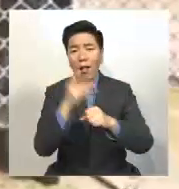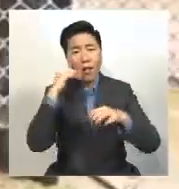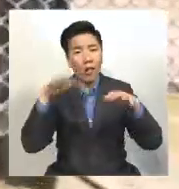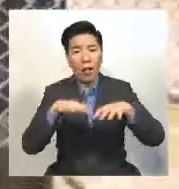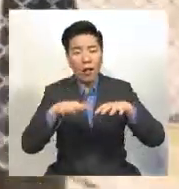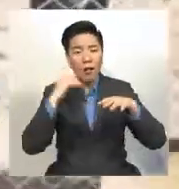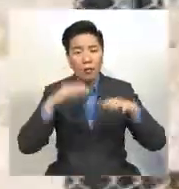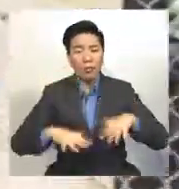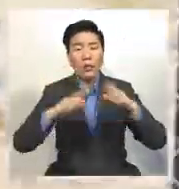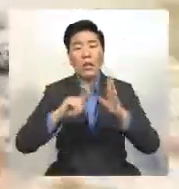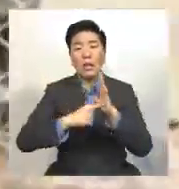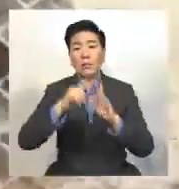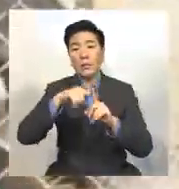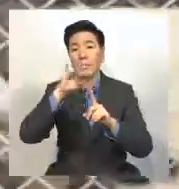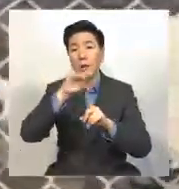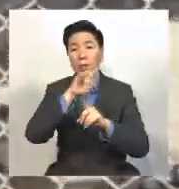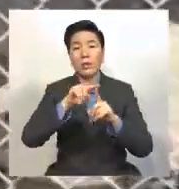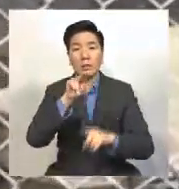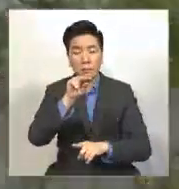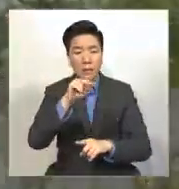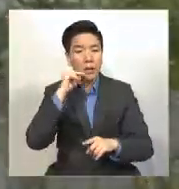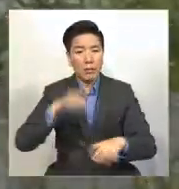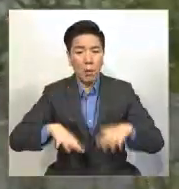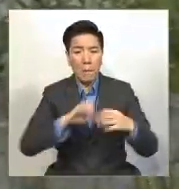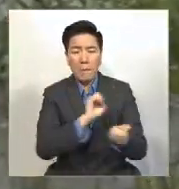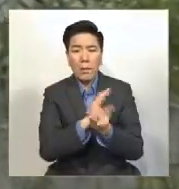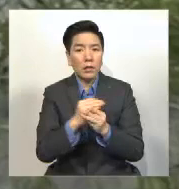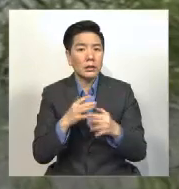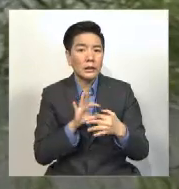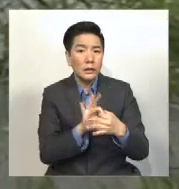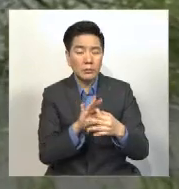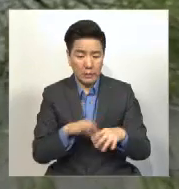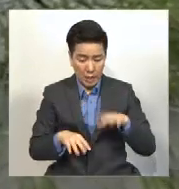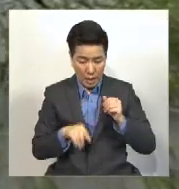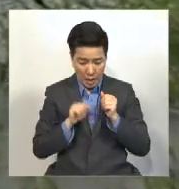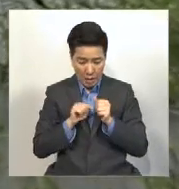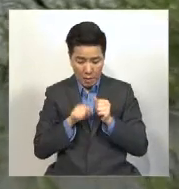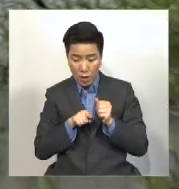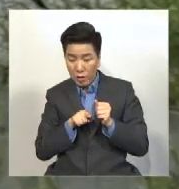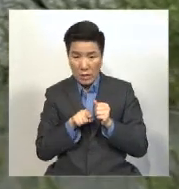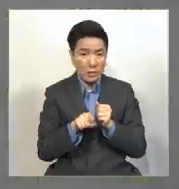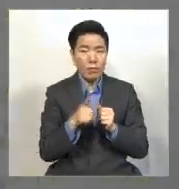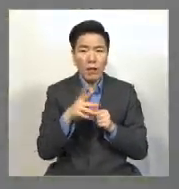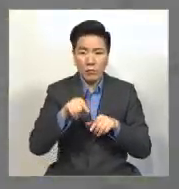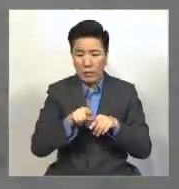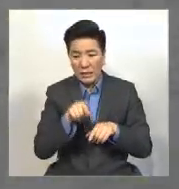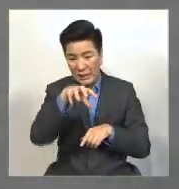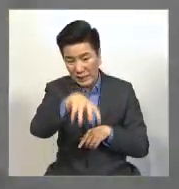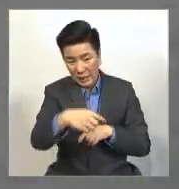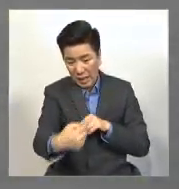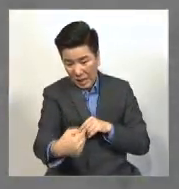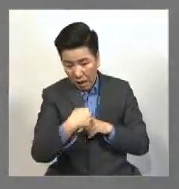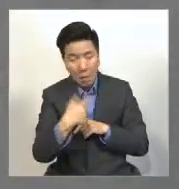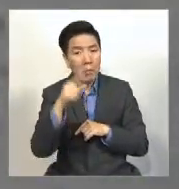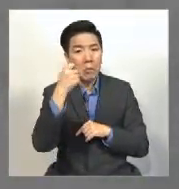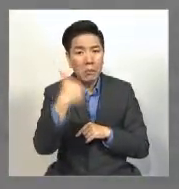าคมที่ผ่านมามีหลายหมู่บ้านที่ได้รับผลกระทบจากน้ำท่วมปิดทางเชื่อมจากตัวอำเภอต้องใช้เส้นทางอ้อมไปทางอื่นแทนนะครับระยะทาง